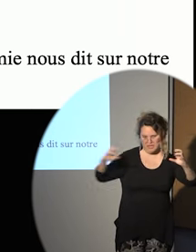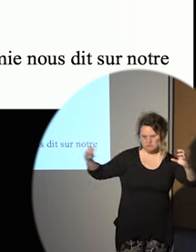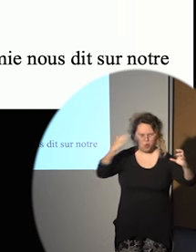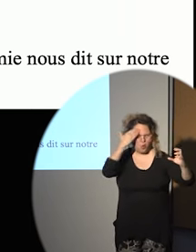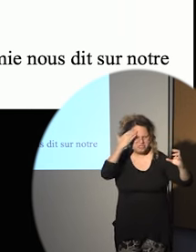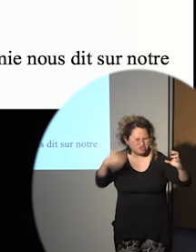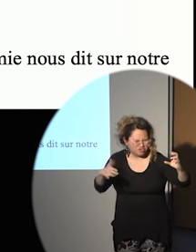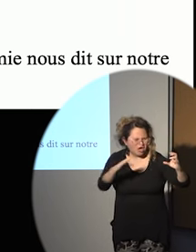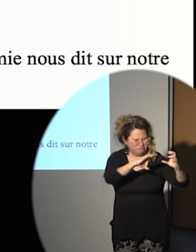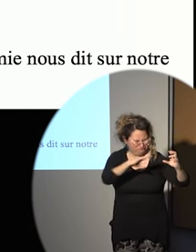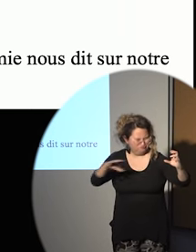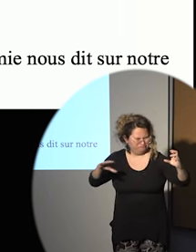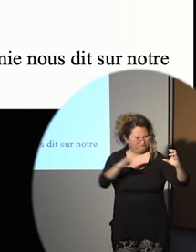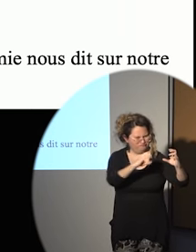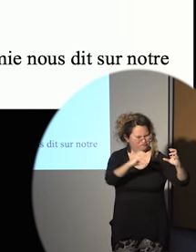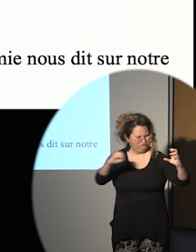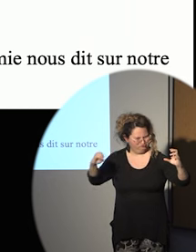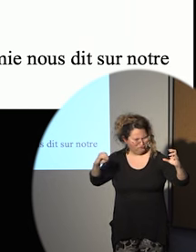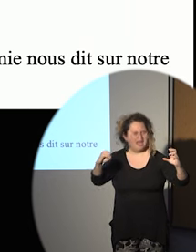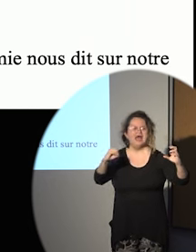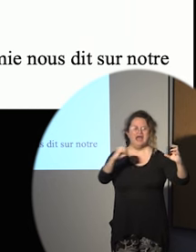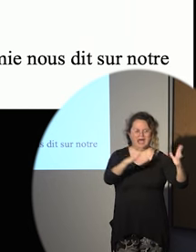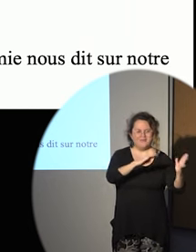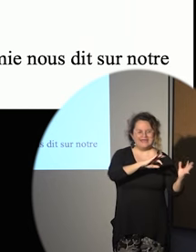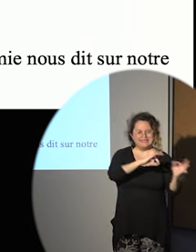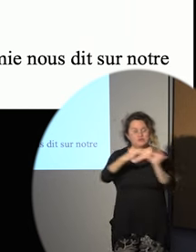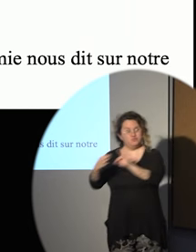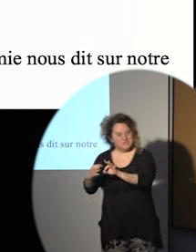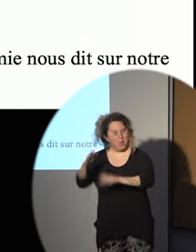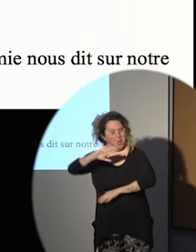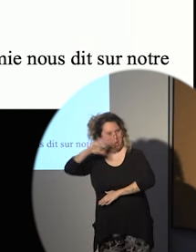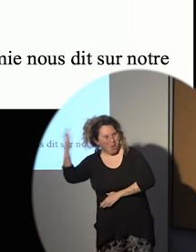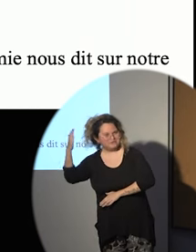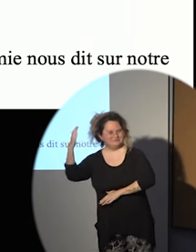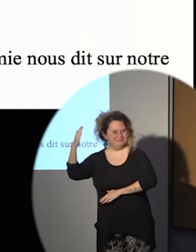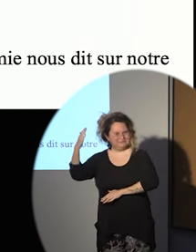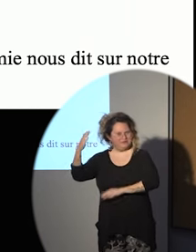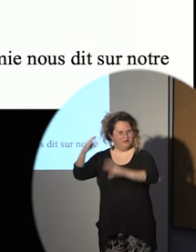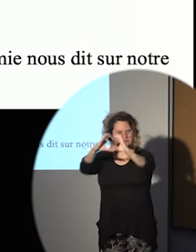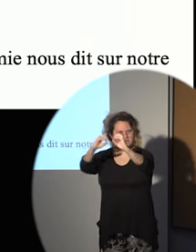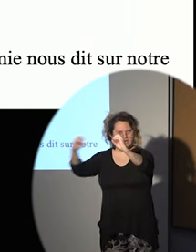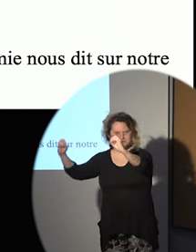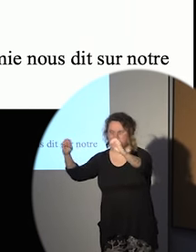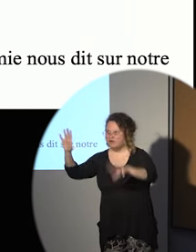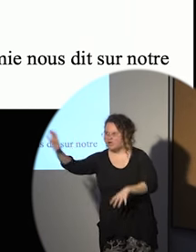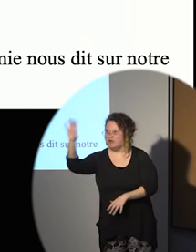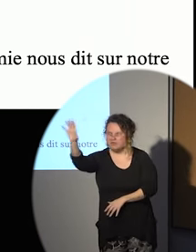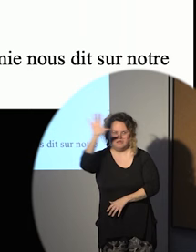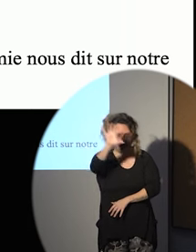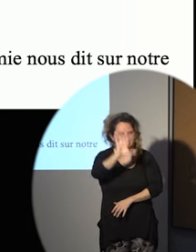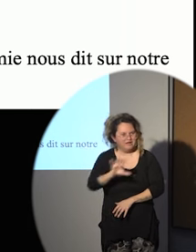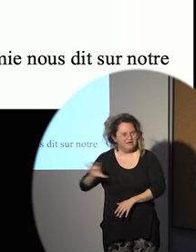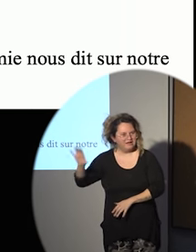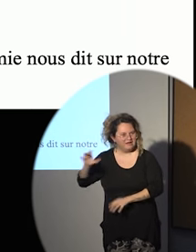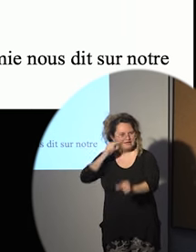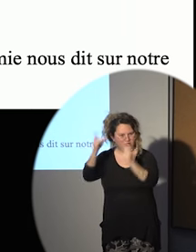et discuter un petit peu les autres systèmes planétaires, j'y reviendrai. Et ensuite, on va directement un petit peu envahir